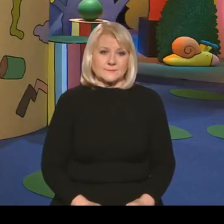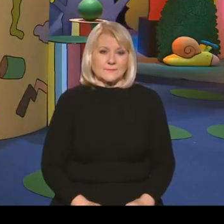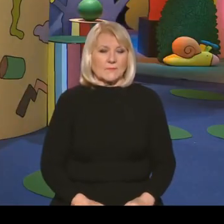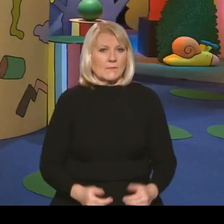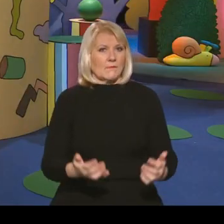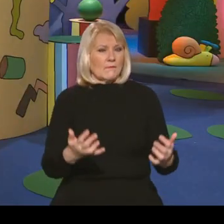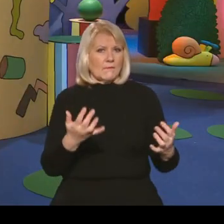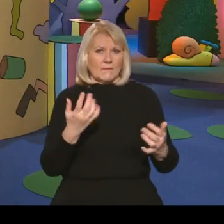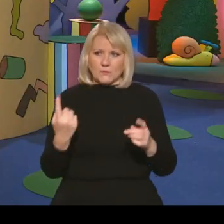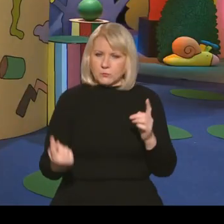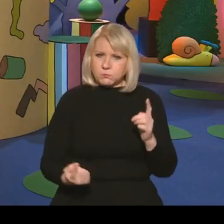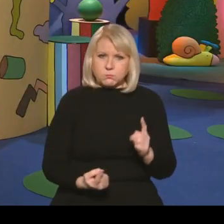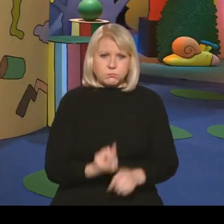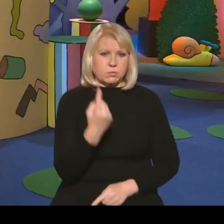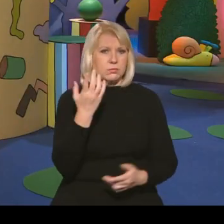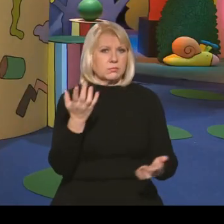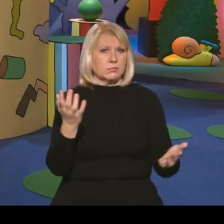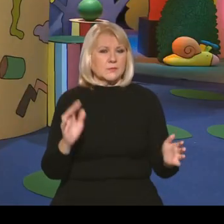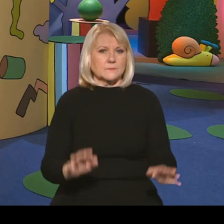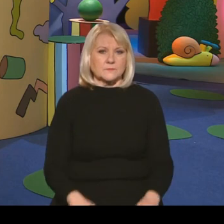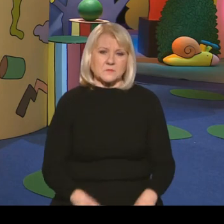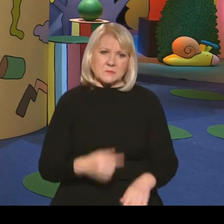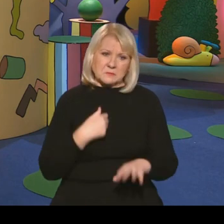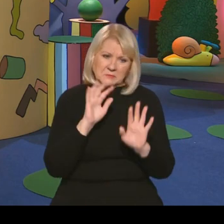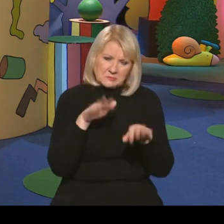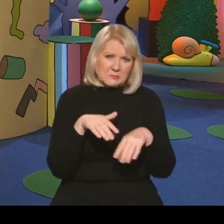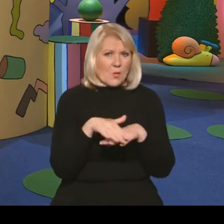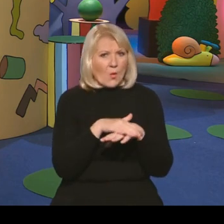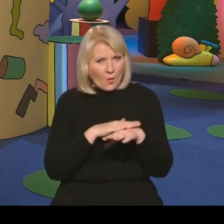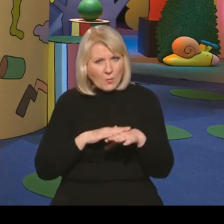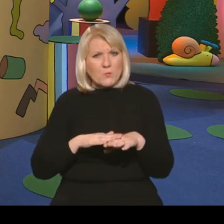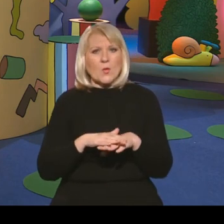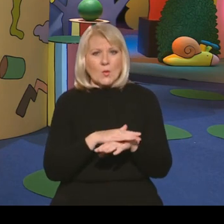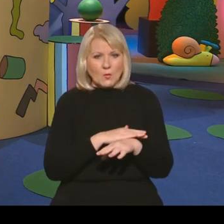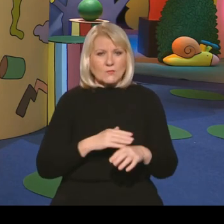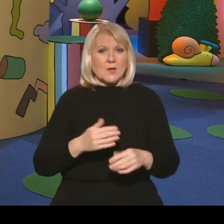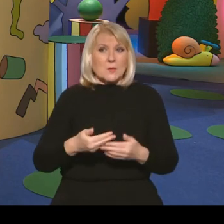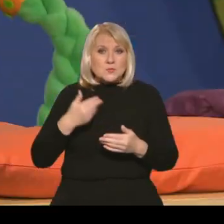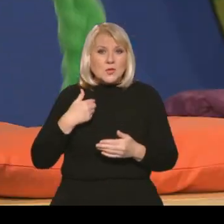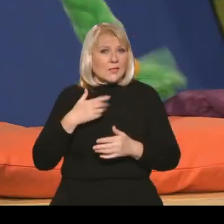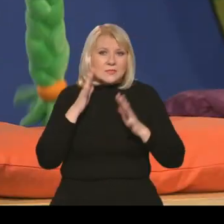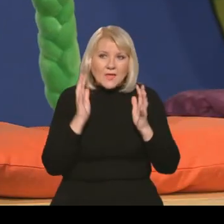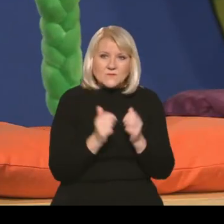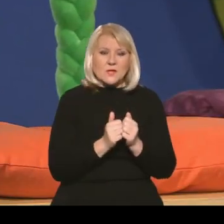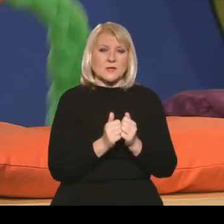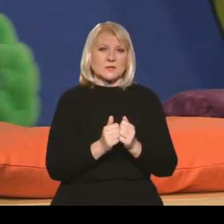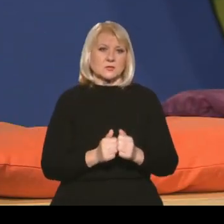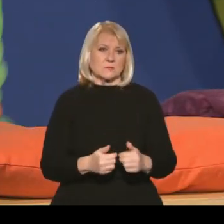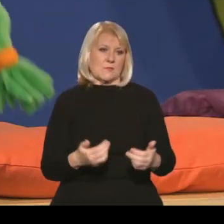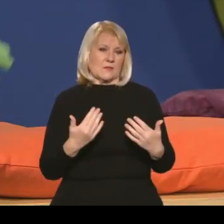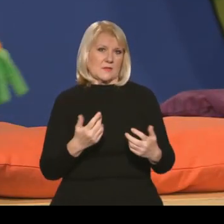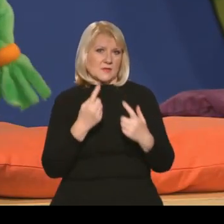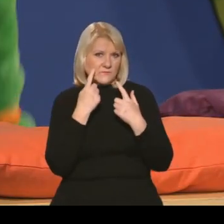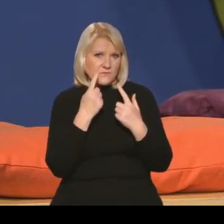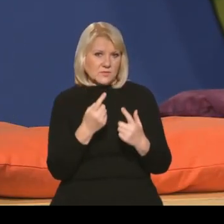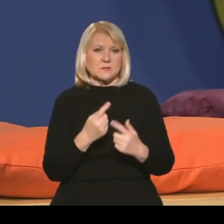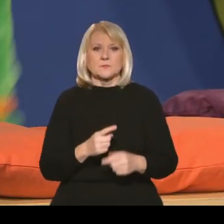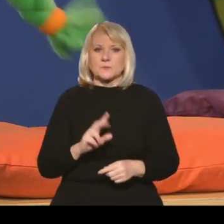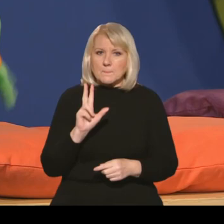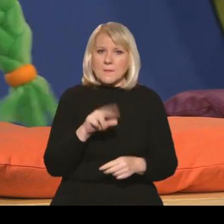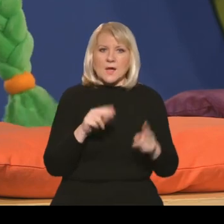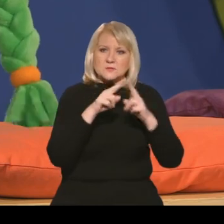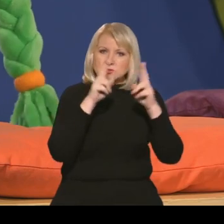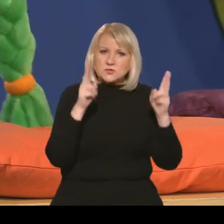No tohle, omlouváme se, my ti to nevěřili a přitom ty máš